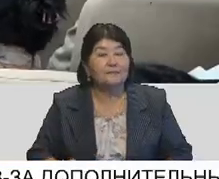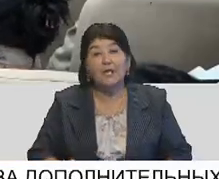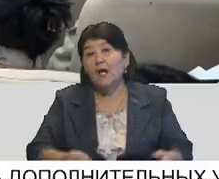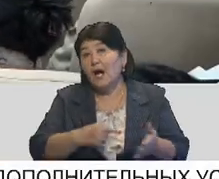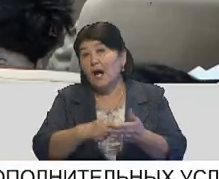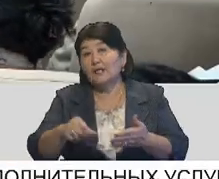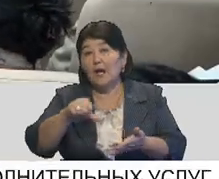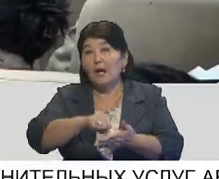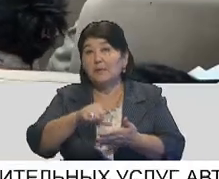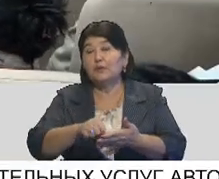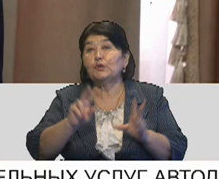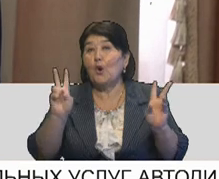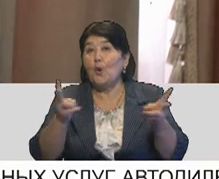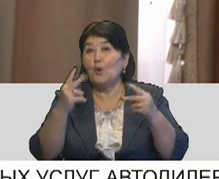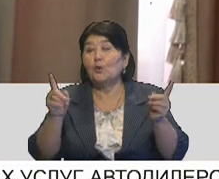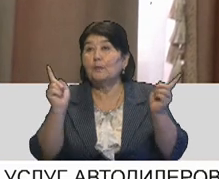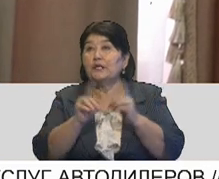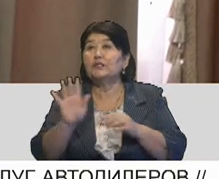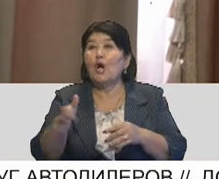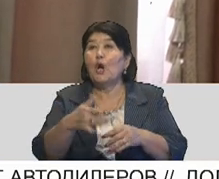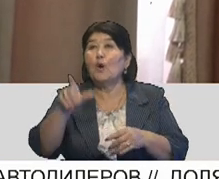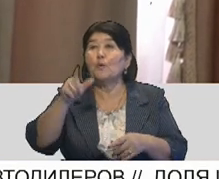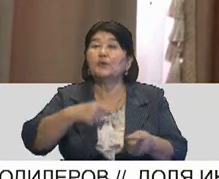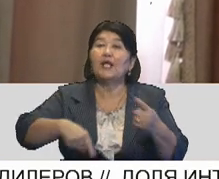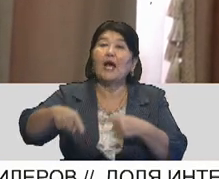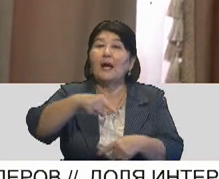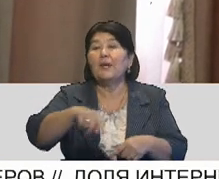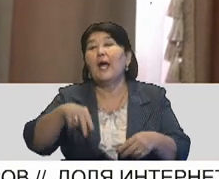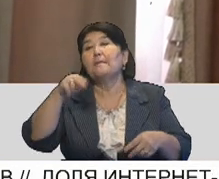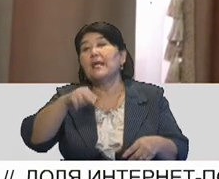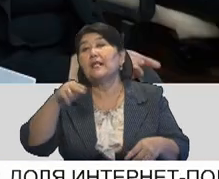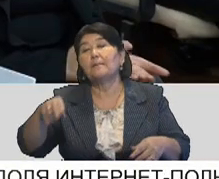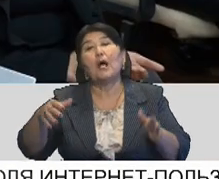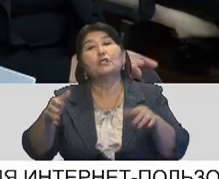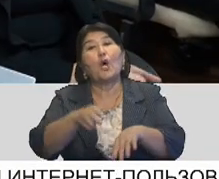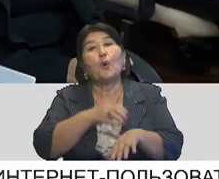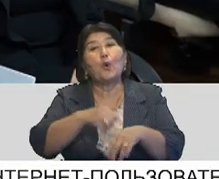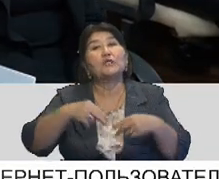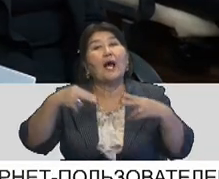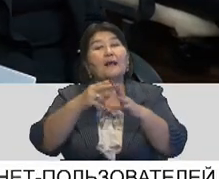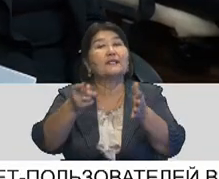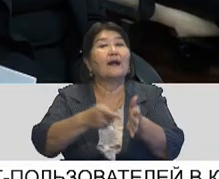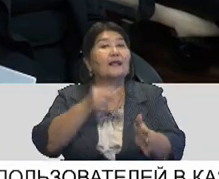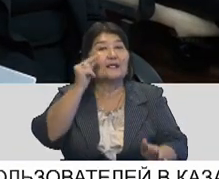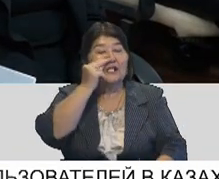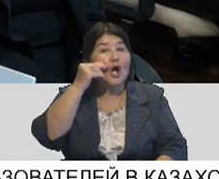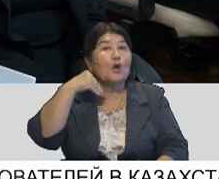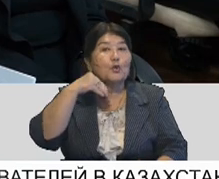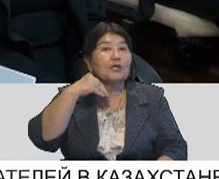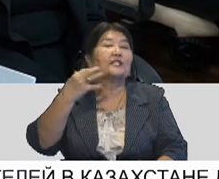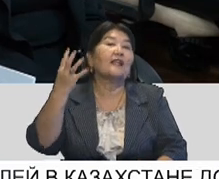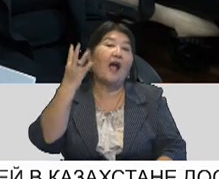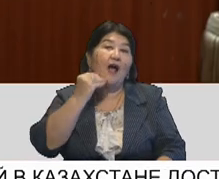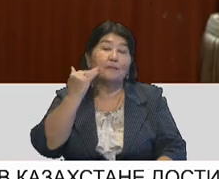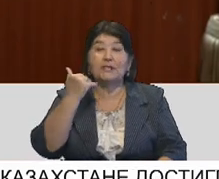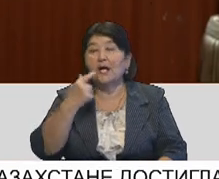Отметим, представители клуба уже встретились с бухгалтерами-предпринимателями Петропавловска, Кокшетау, Астаны, Караганды, Шымкента, Туркестана и Алматы.